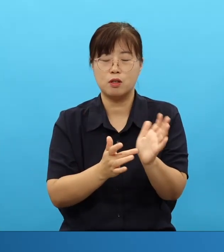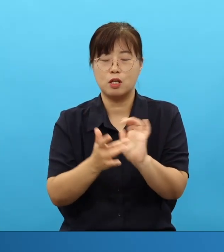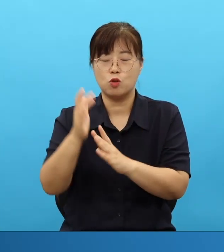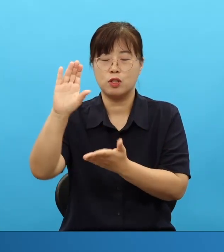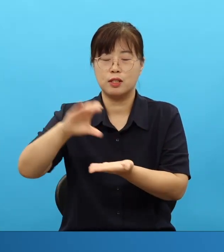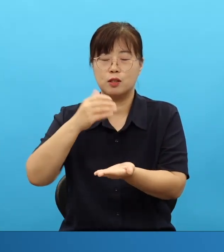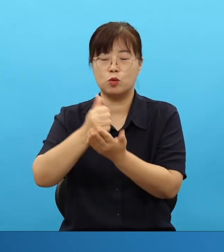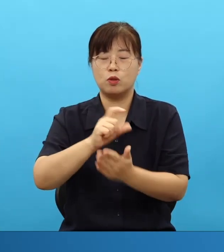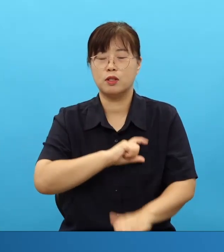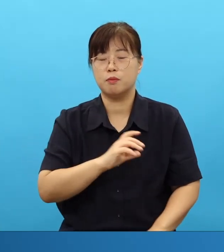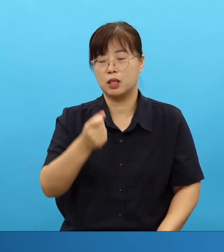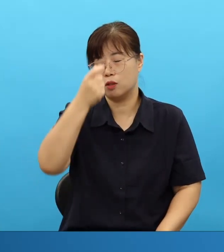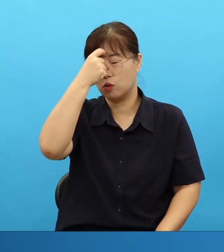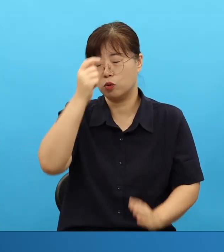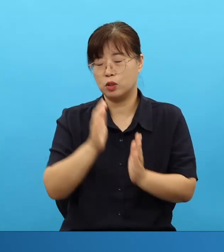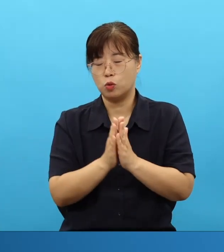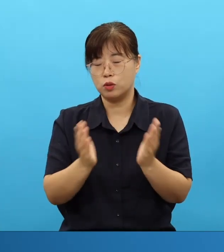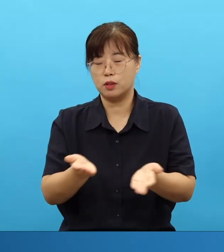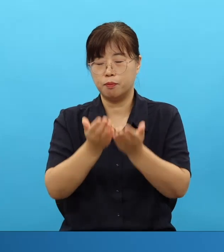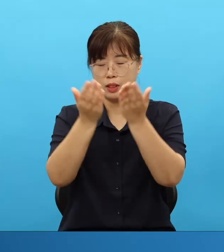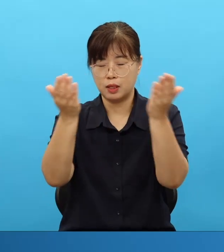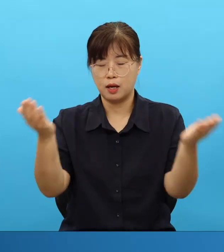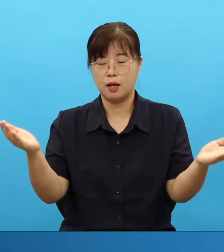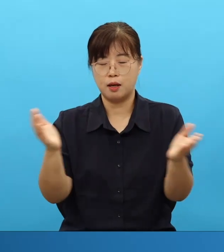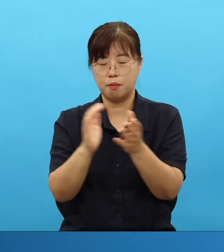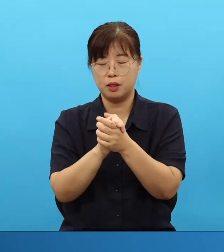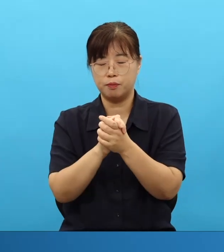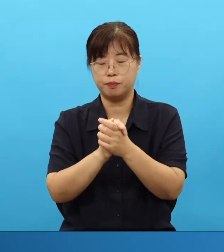이름으로 기도하옵나이다 아멘